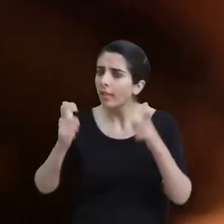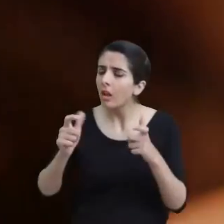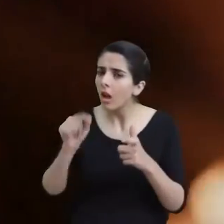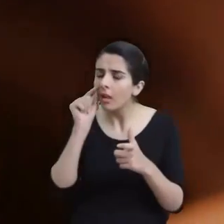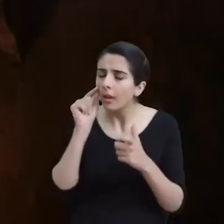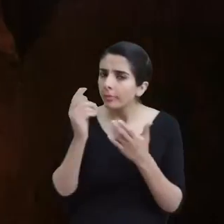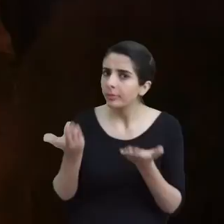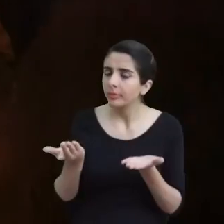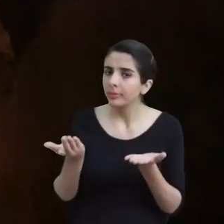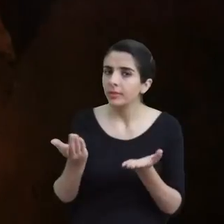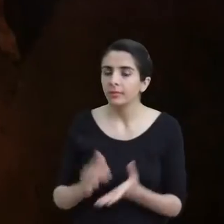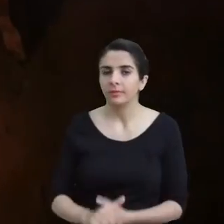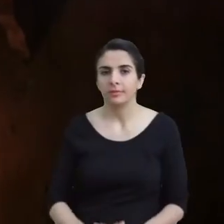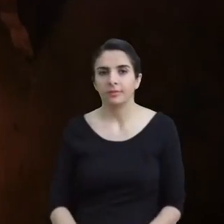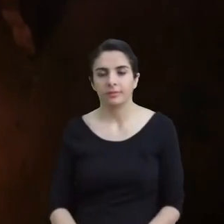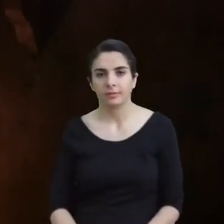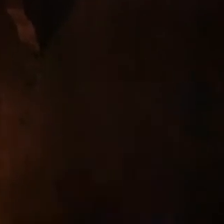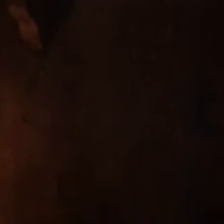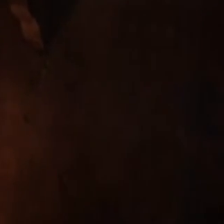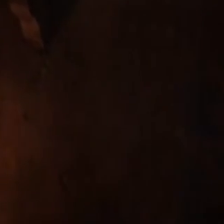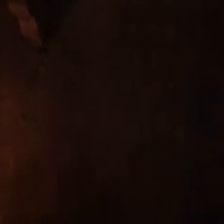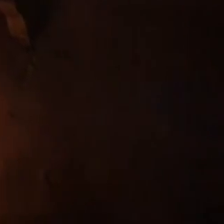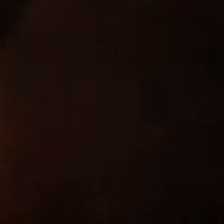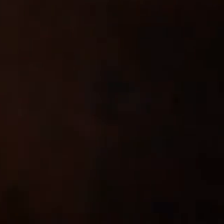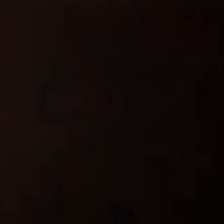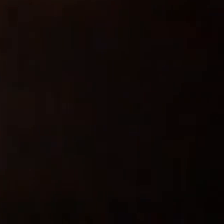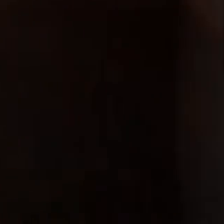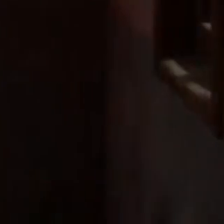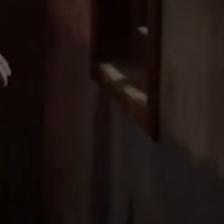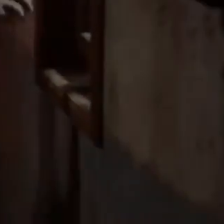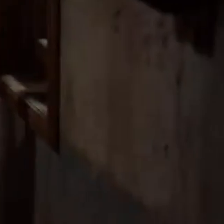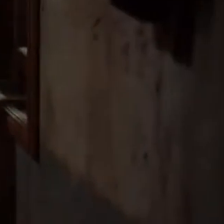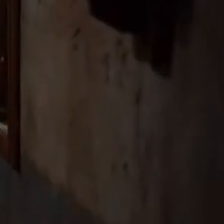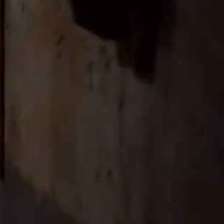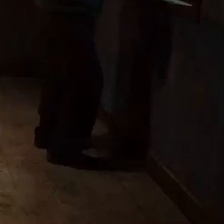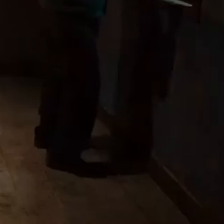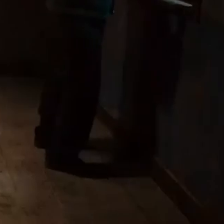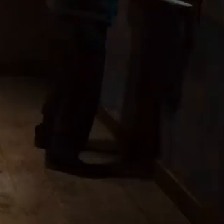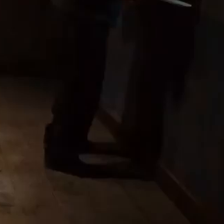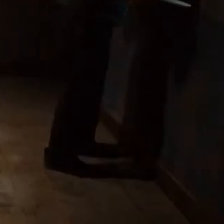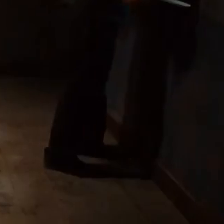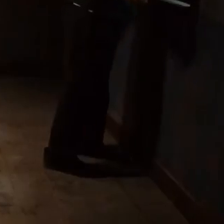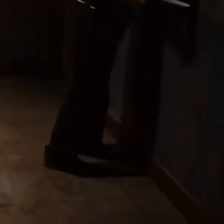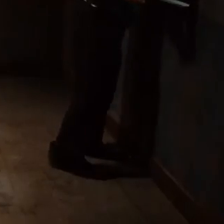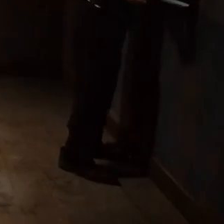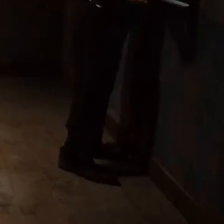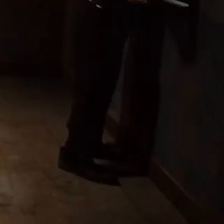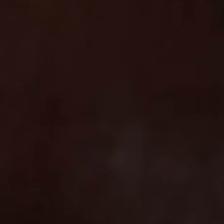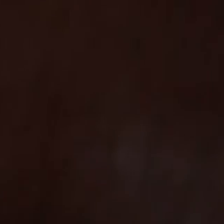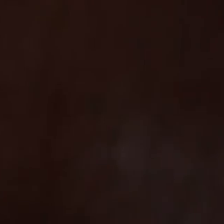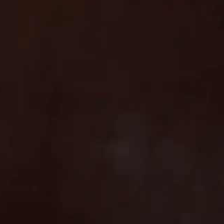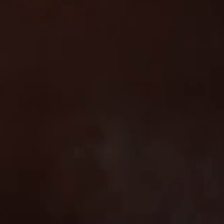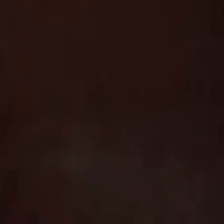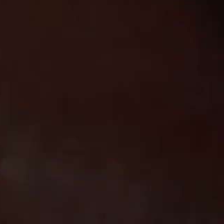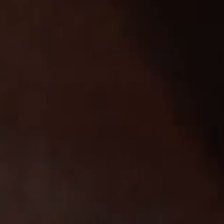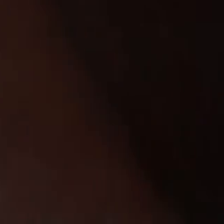Nerede kaldı bu adam? Cep saatini kapatıp cebine geri koydu. Zinciri cebinden dışarı sallanıyor. Pencere kanatlarını açıp dışarı baktı.